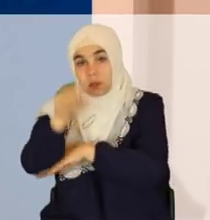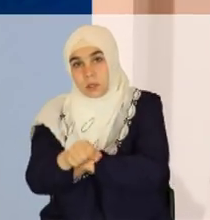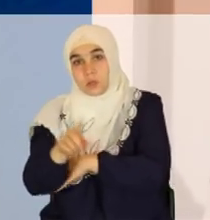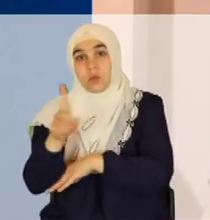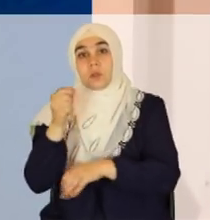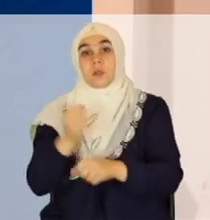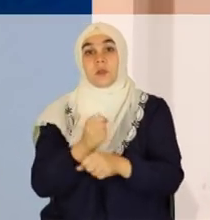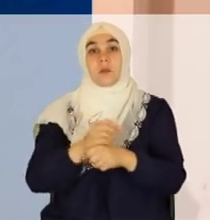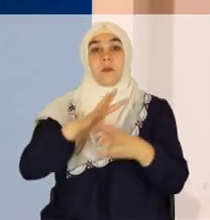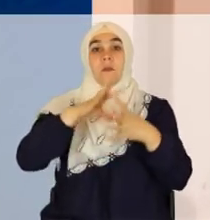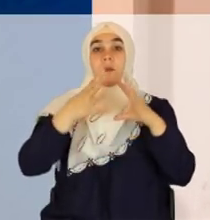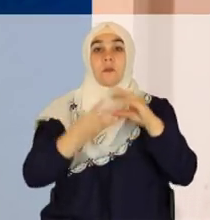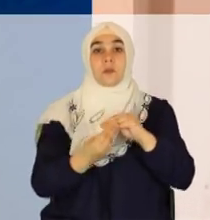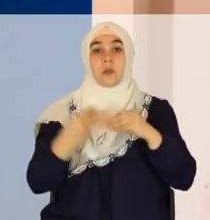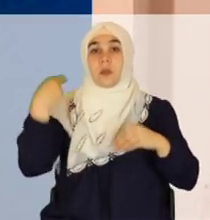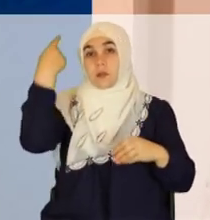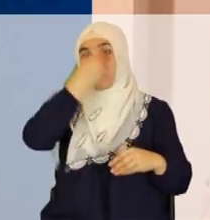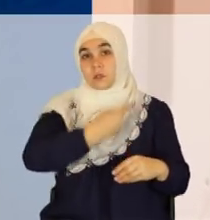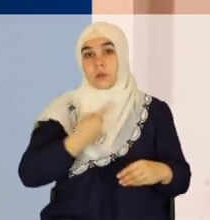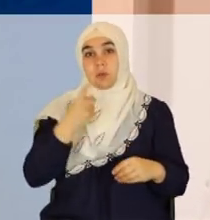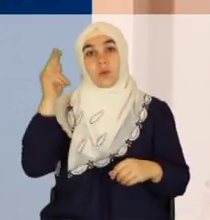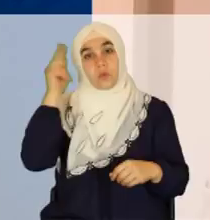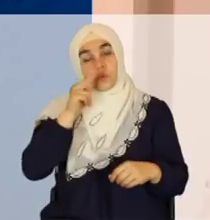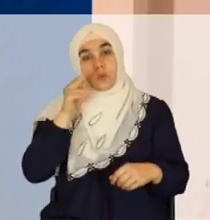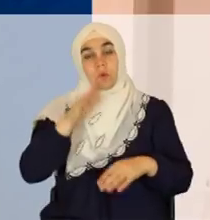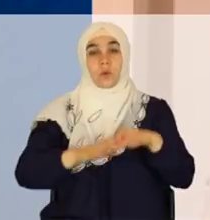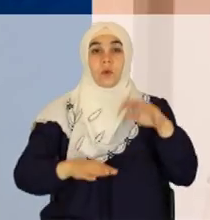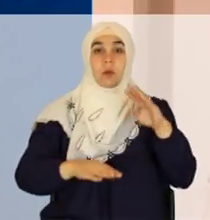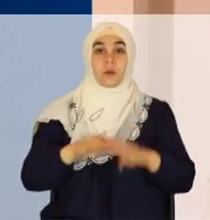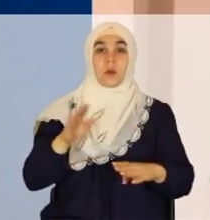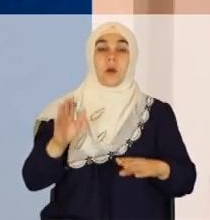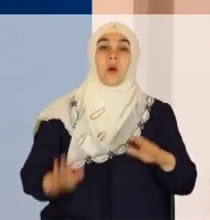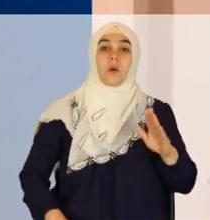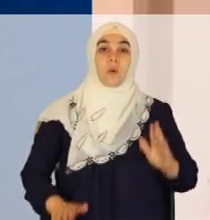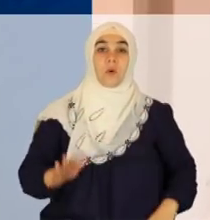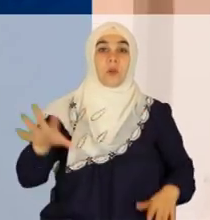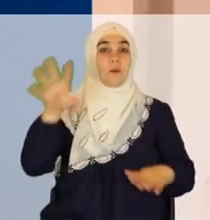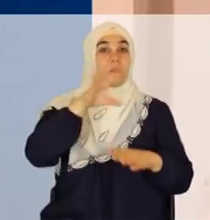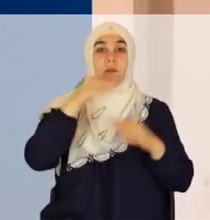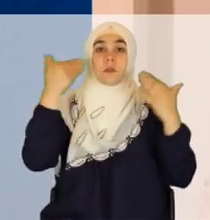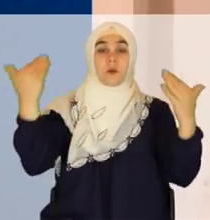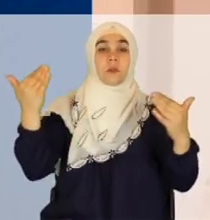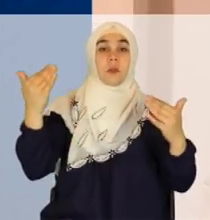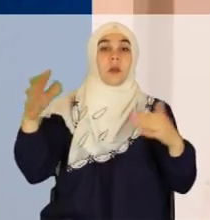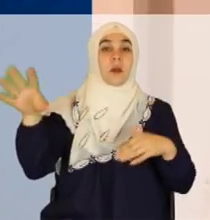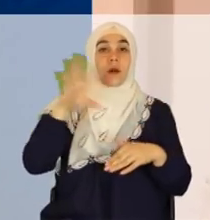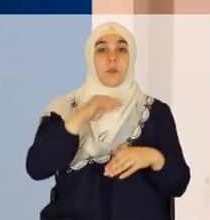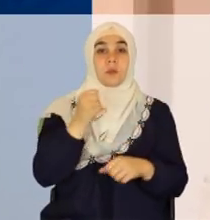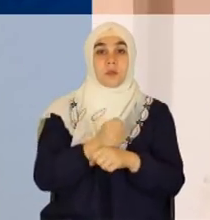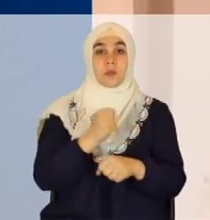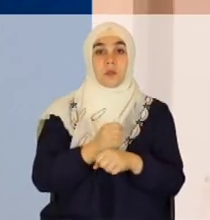varlığında ınatılış gerek, hepsi taş tarafımız. Kol kandan tutuladı, ayak kandan tutuladı, yavranı kandan